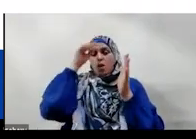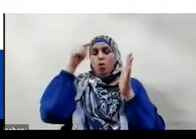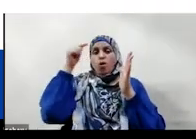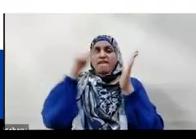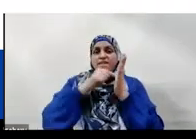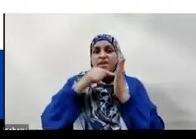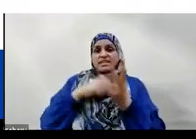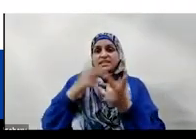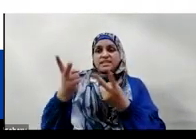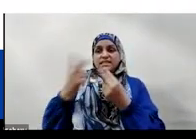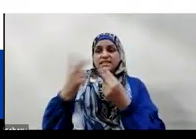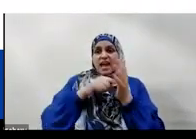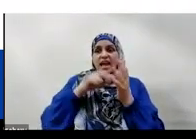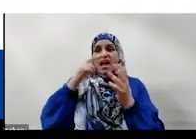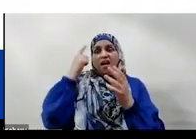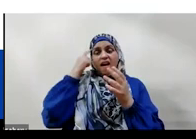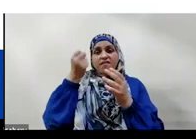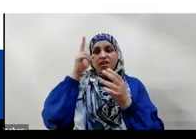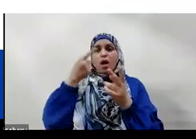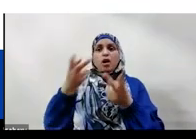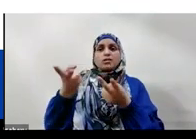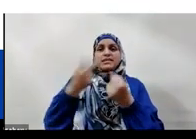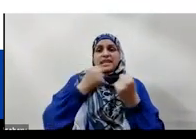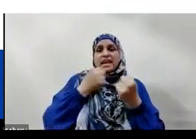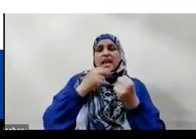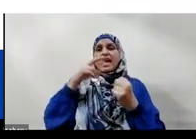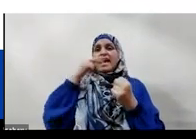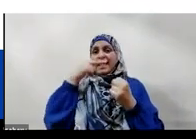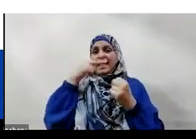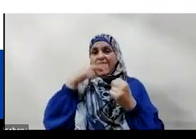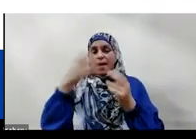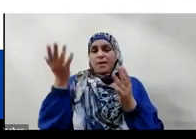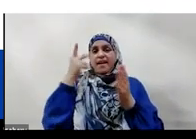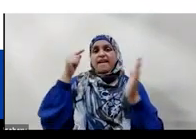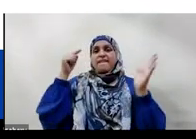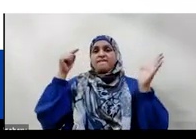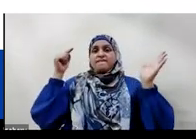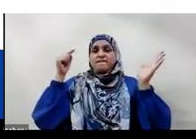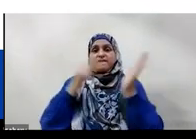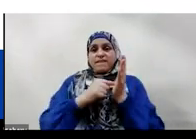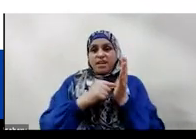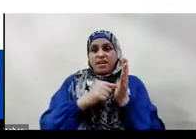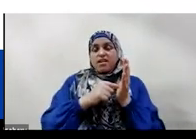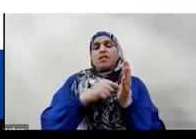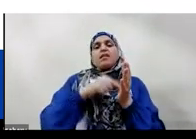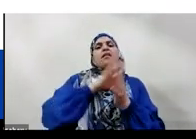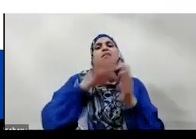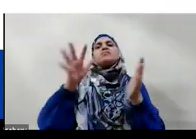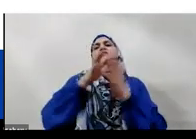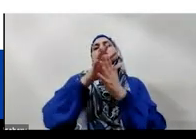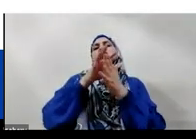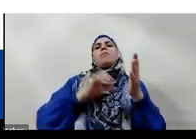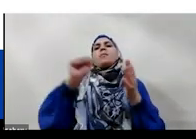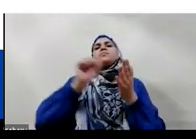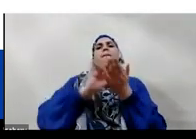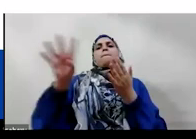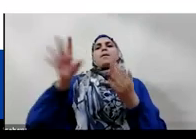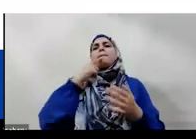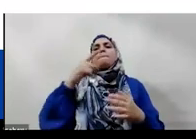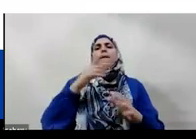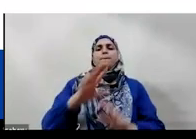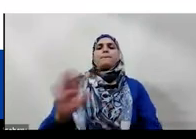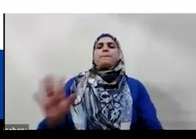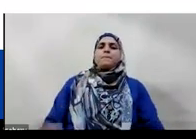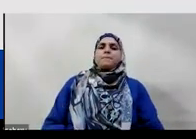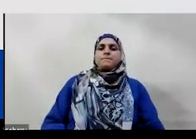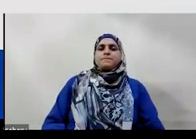بلاجيريزم وتحدد نسبة معينة في البلاجيريزم انه في بلاجيريزم بنسبة معينة، فالابلكيشن بتاع حضراتكم بيتم استبعاده في